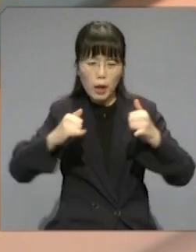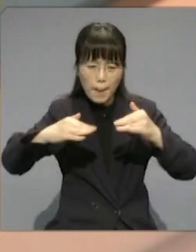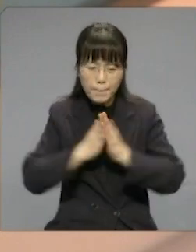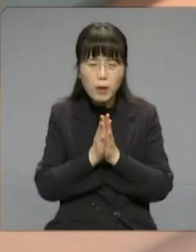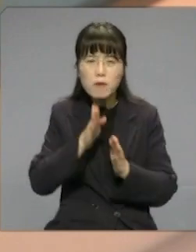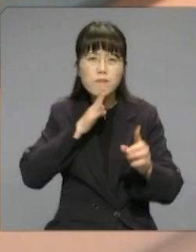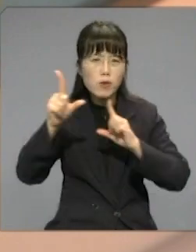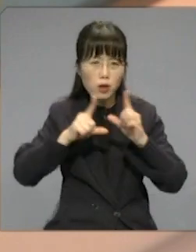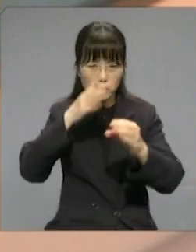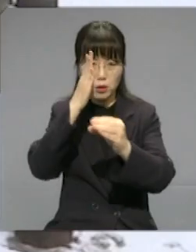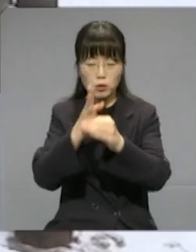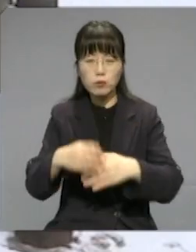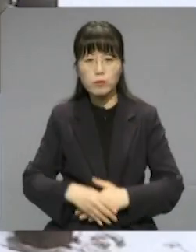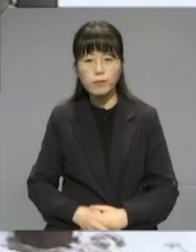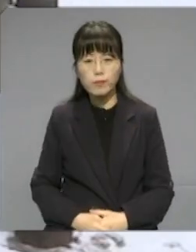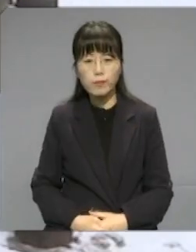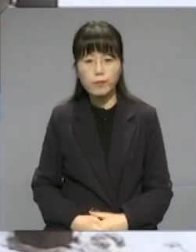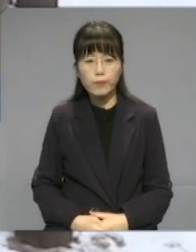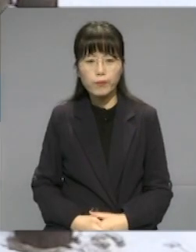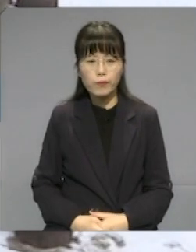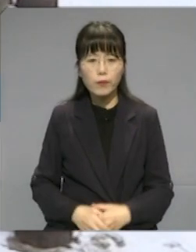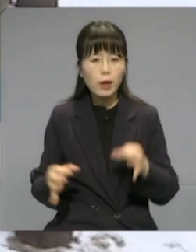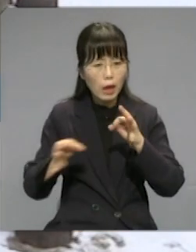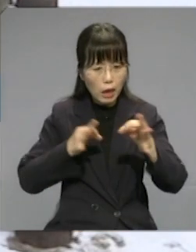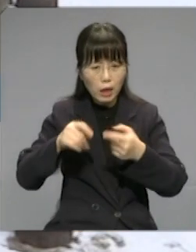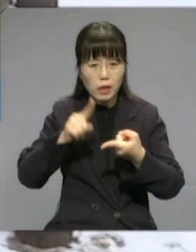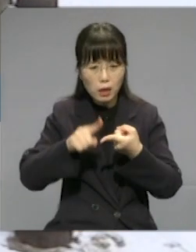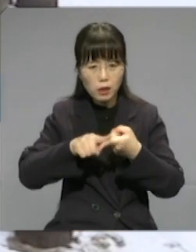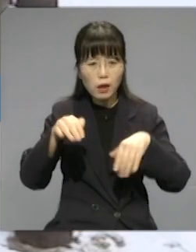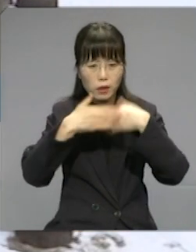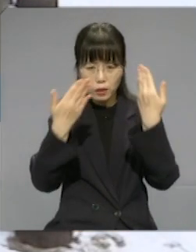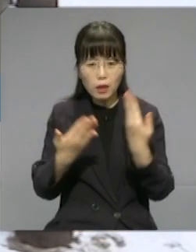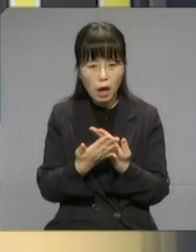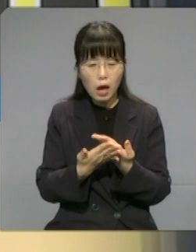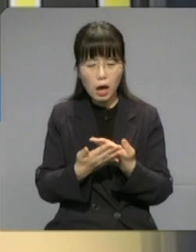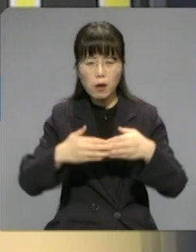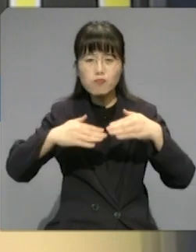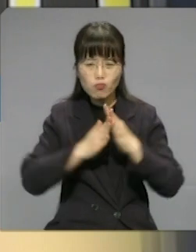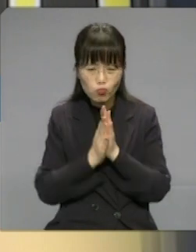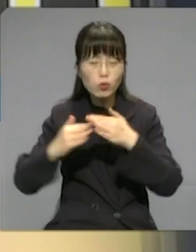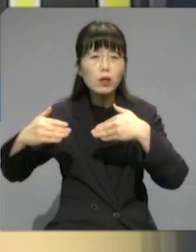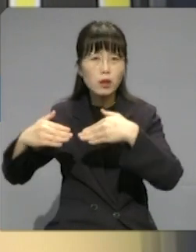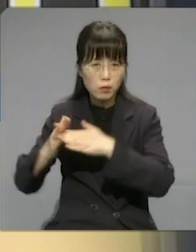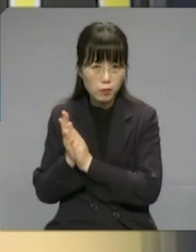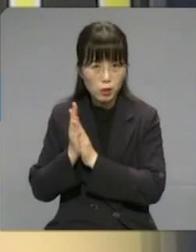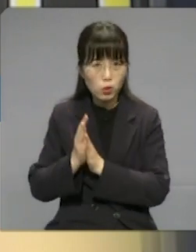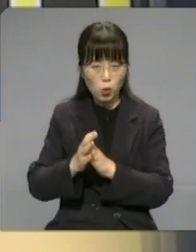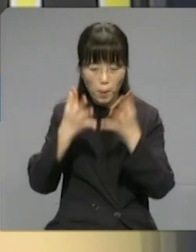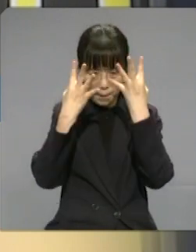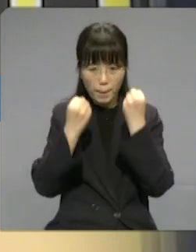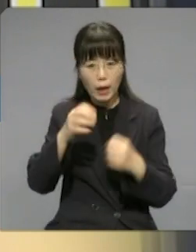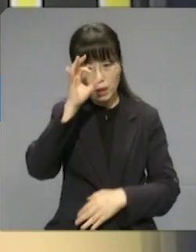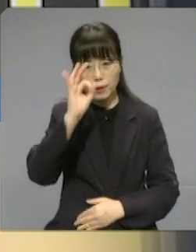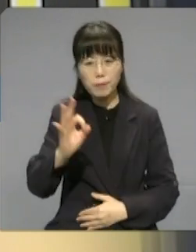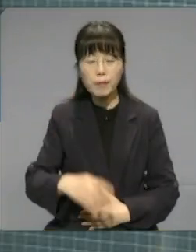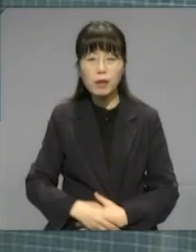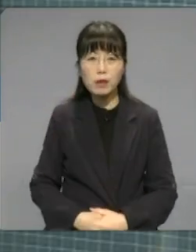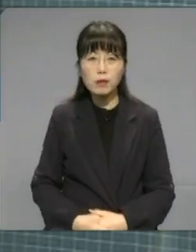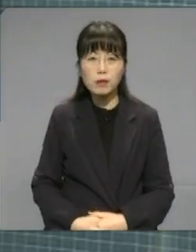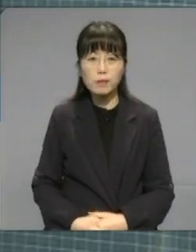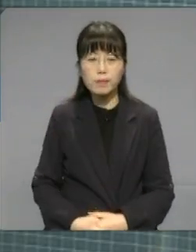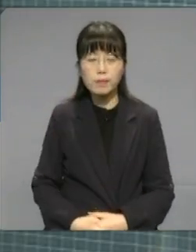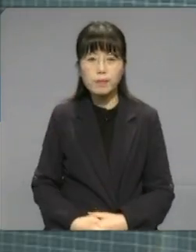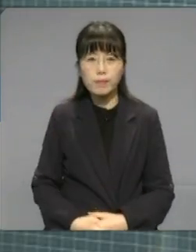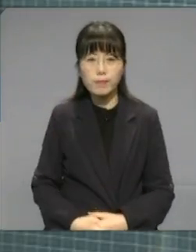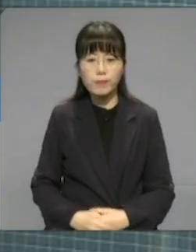현실화되고 있습니다 가게하는 것 뭐 다 문 닫고 그런 것도 좀